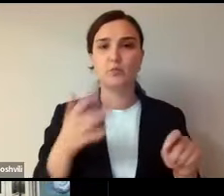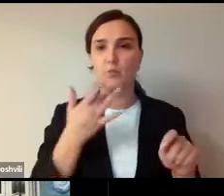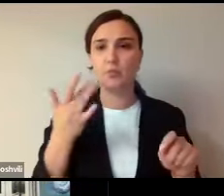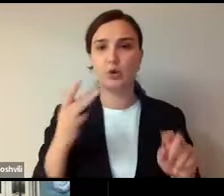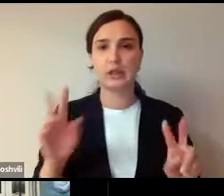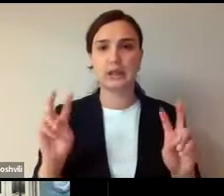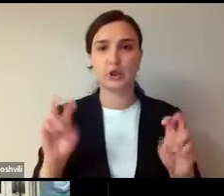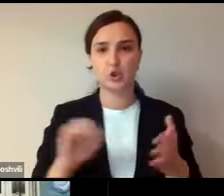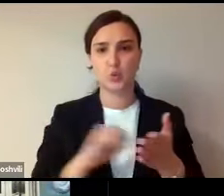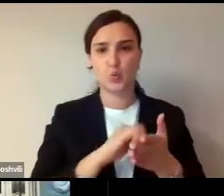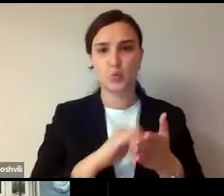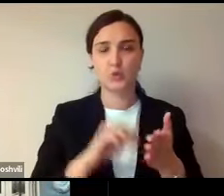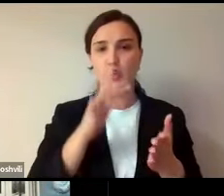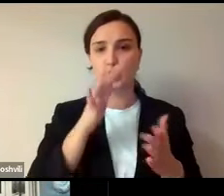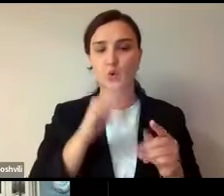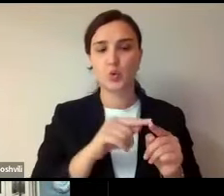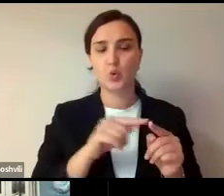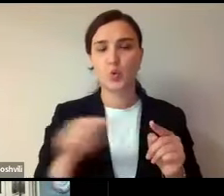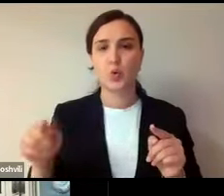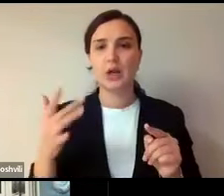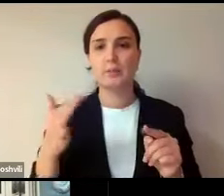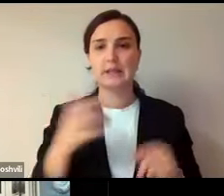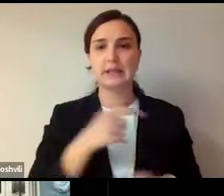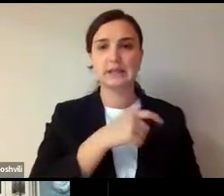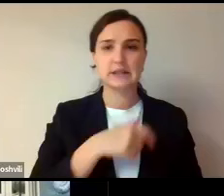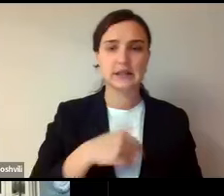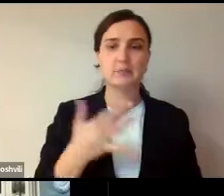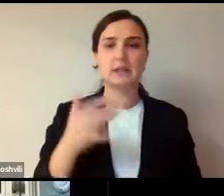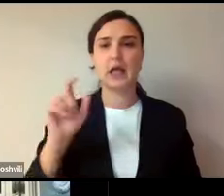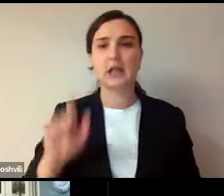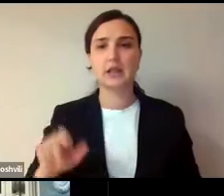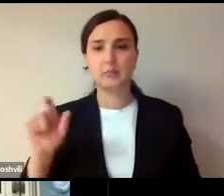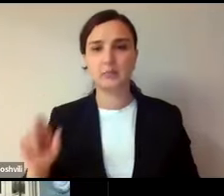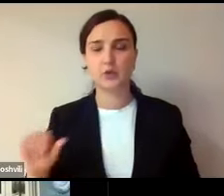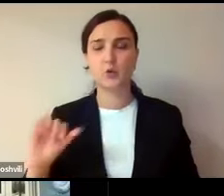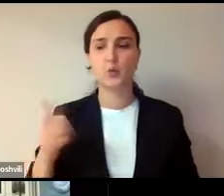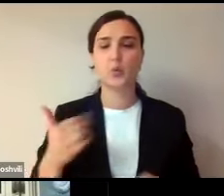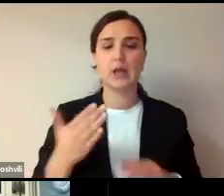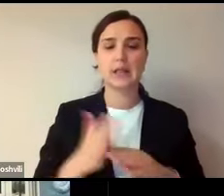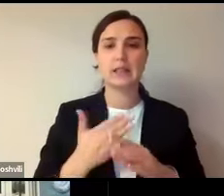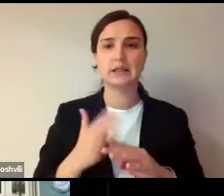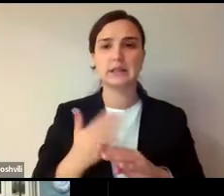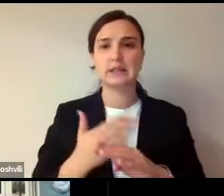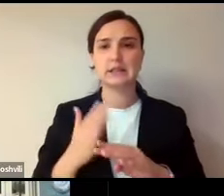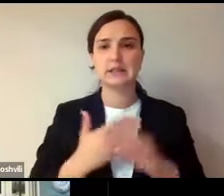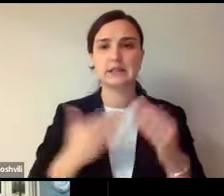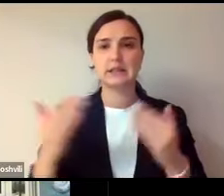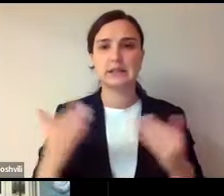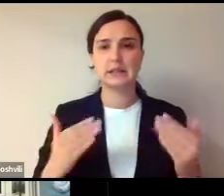ანუ გაწერილი დროში რამდენ წელში იქნება, რამდენ ადამიანზე იქნება, როგორ განაწილდება? აი, რაც